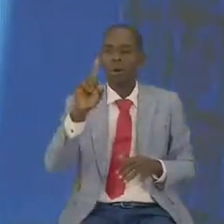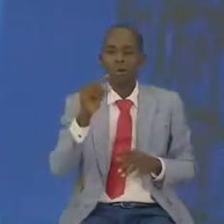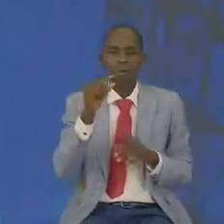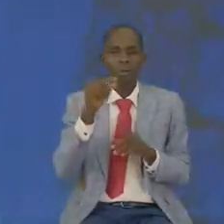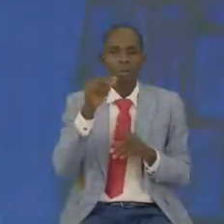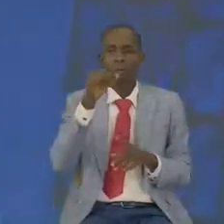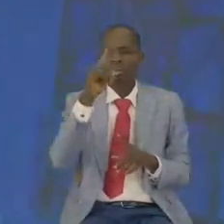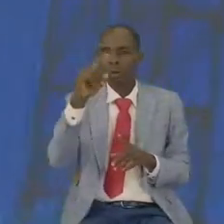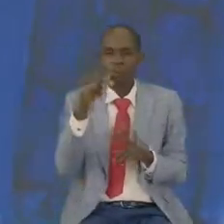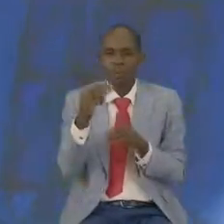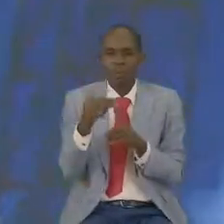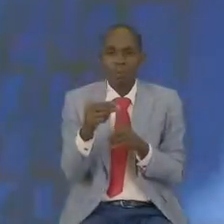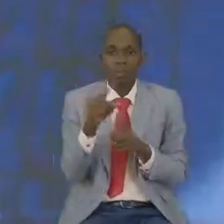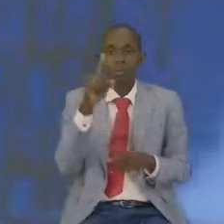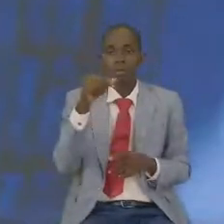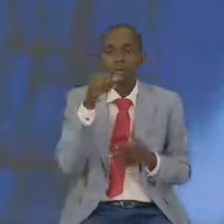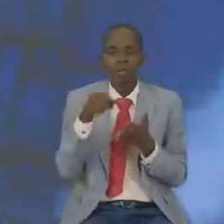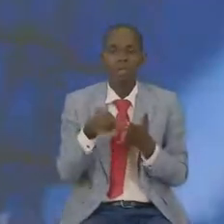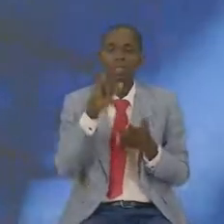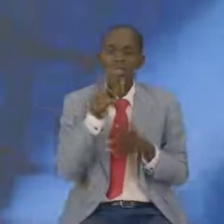lettre, c'est la lettre I.